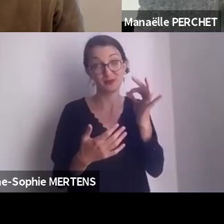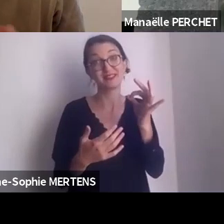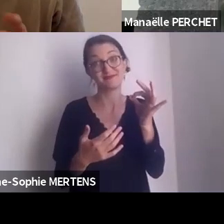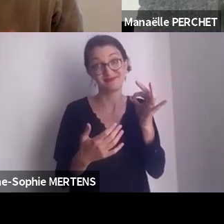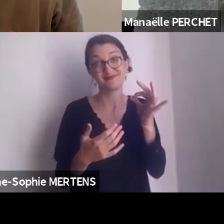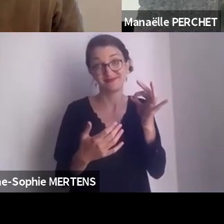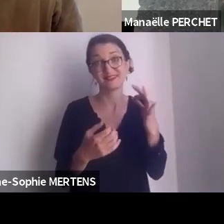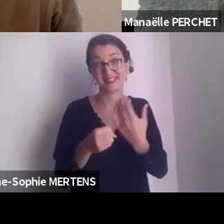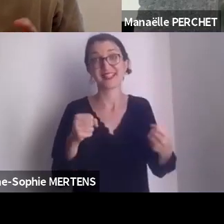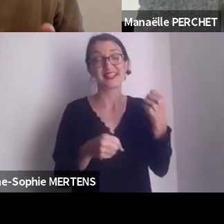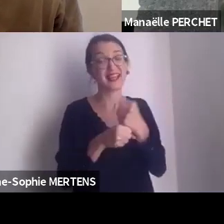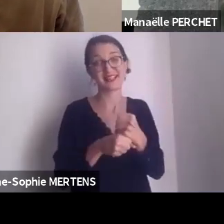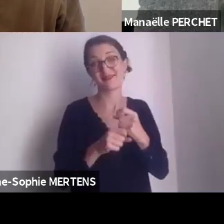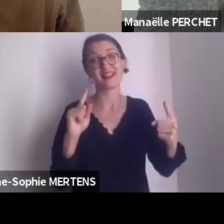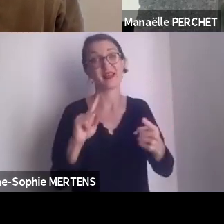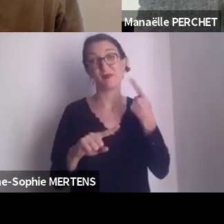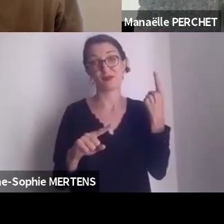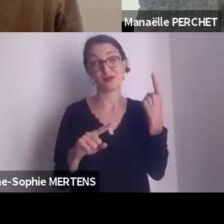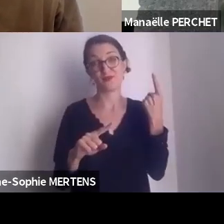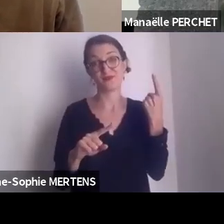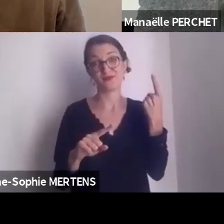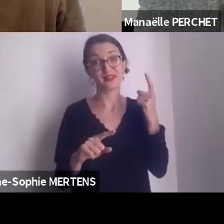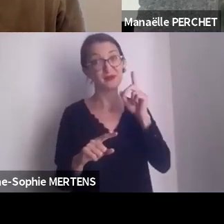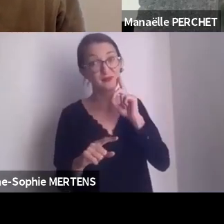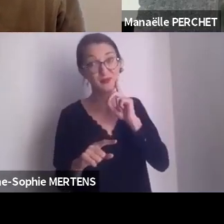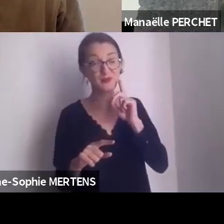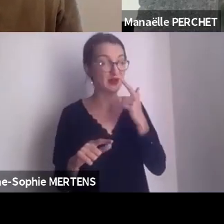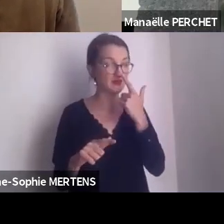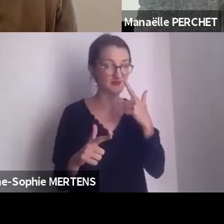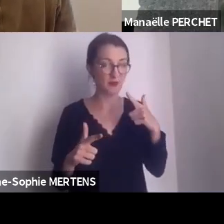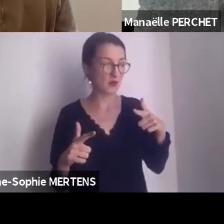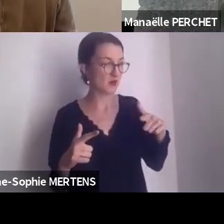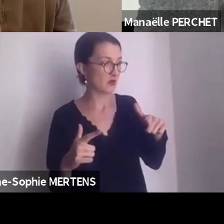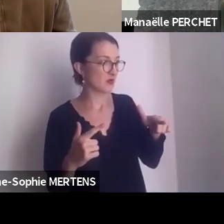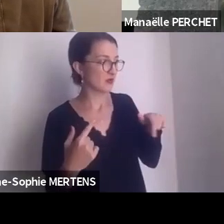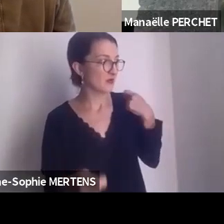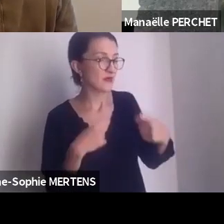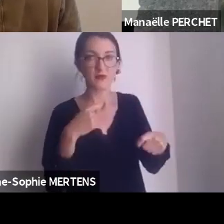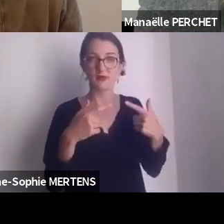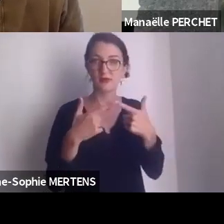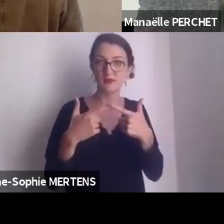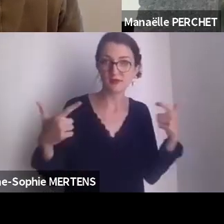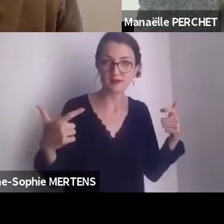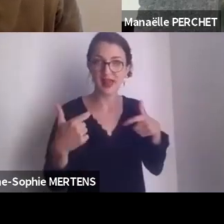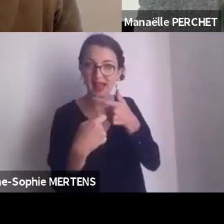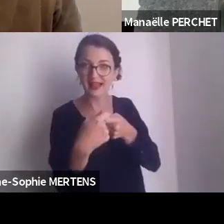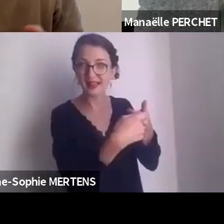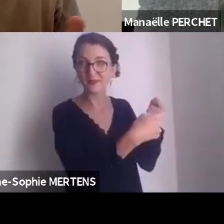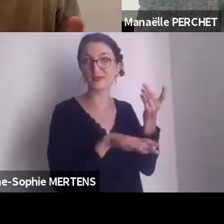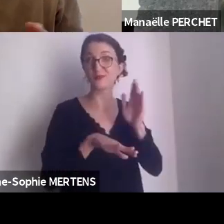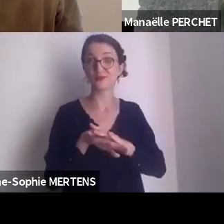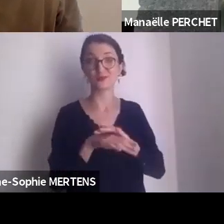de sortir des nouveaux produits, de s'adapter au marché très rapidement, ce que n'ont pas pu faire mes principaux concurrents, qui sont des